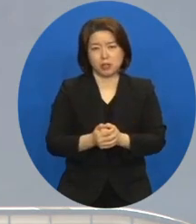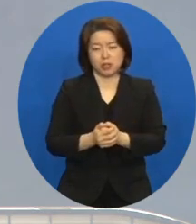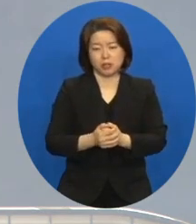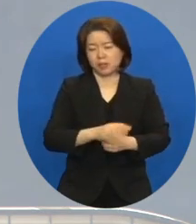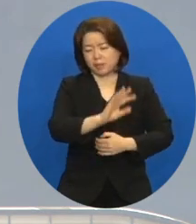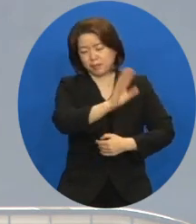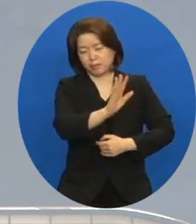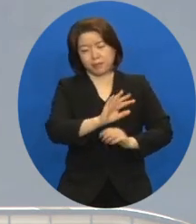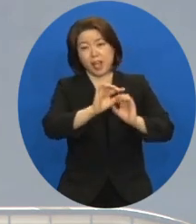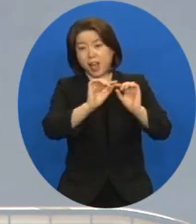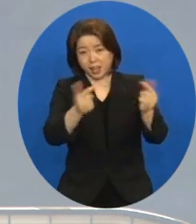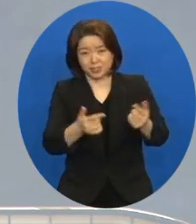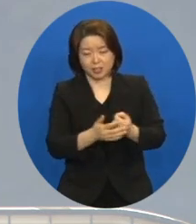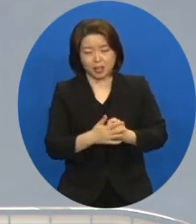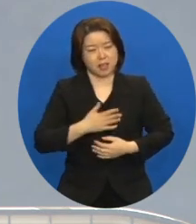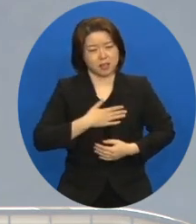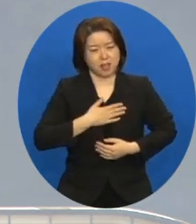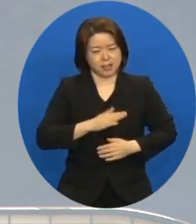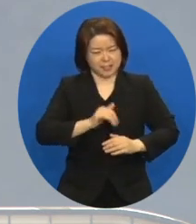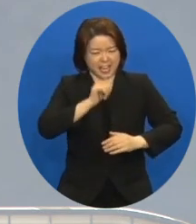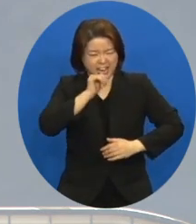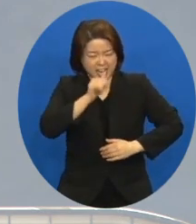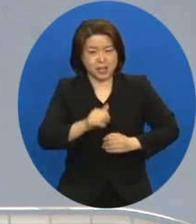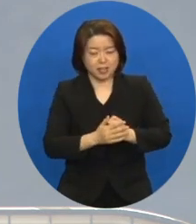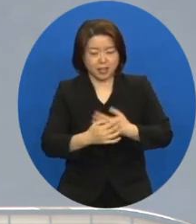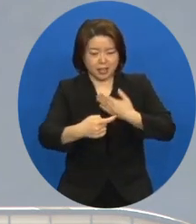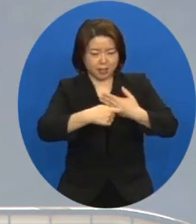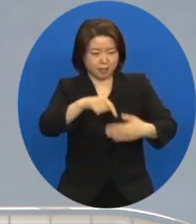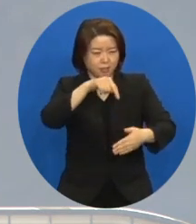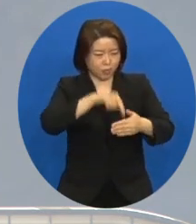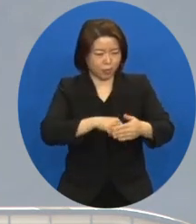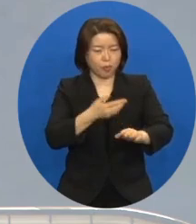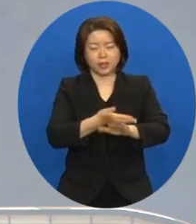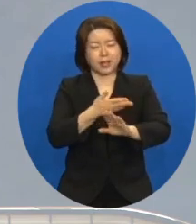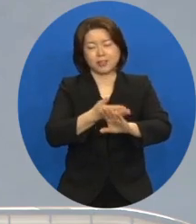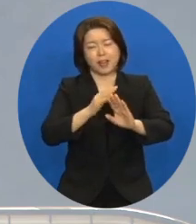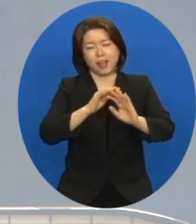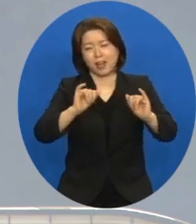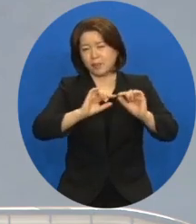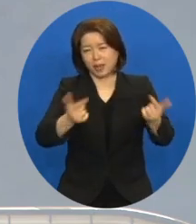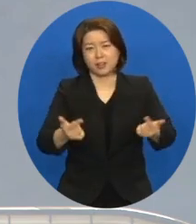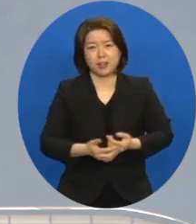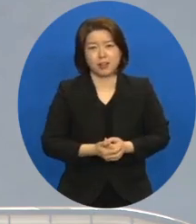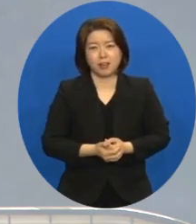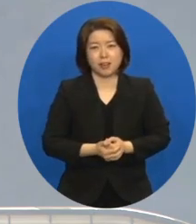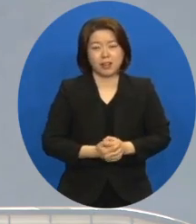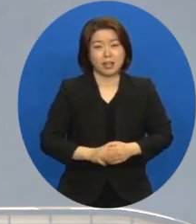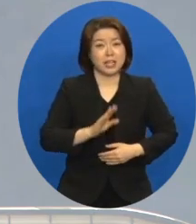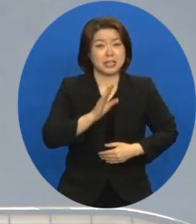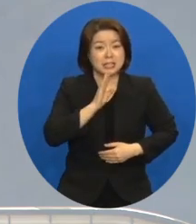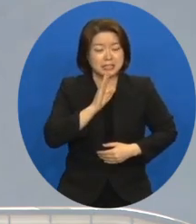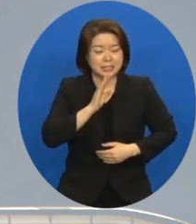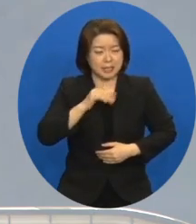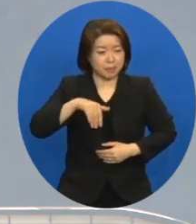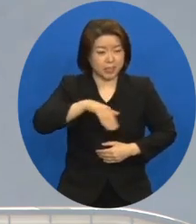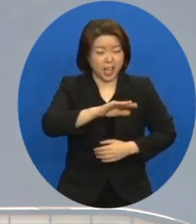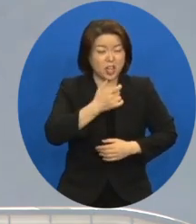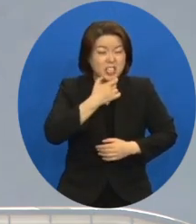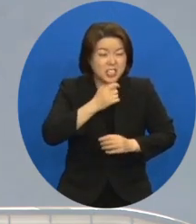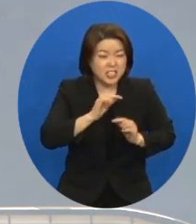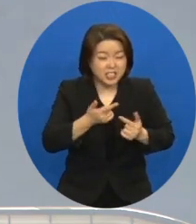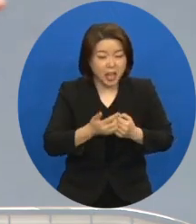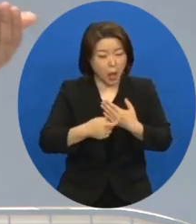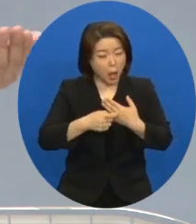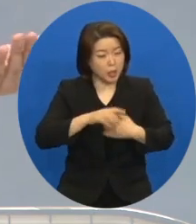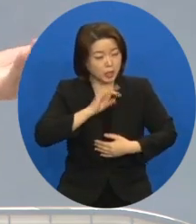그렇지 않다, 나는 절대로 겉다르고 속다르게 하는 사람 아니다, 실제로는 가고 싶지 않은데 겉으로만